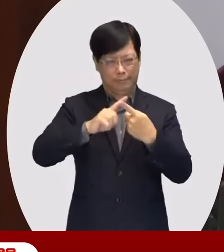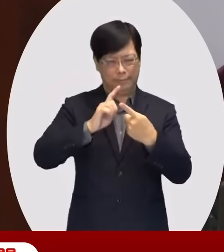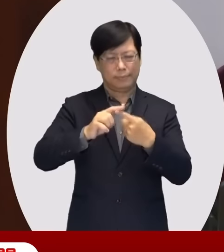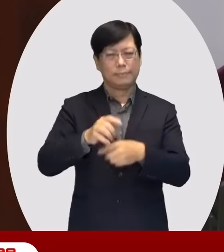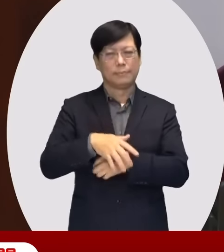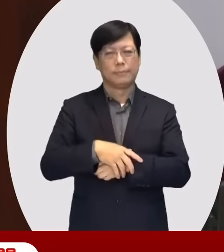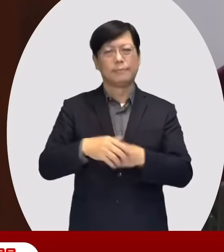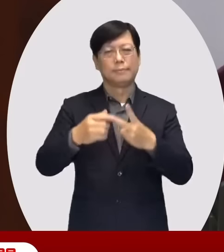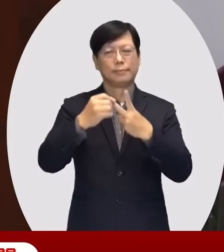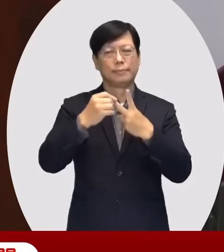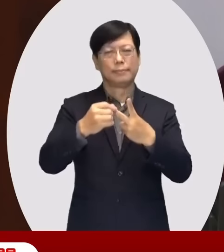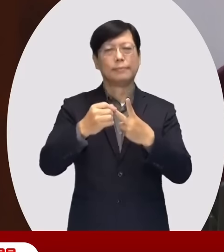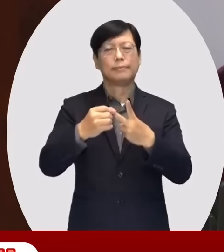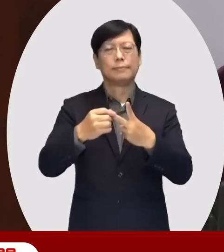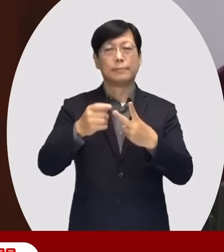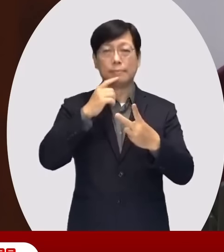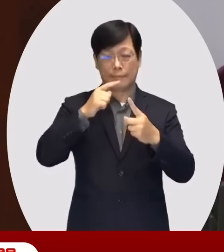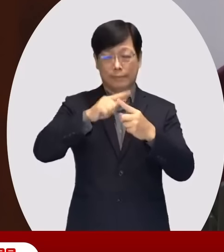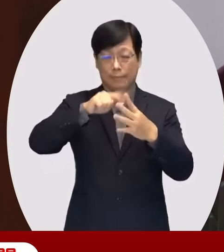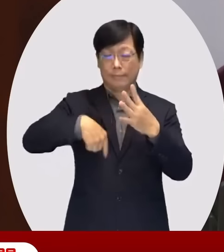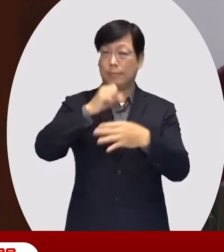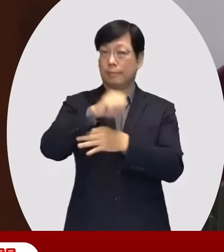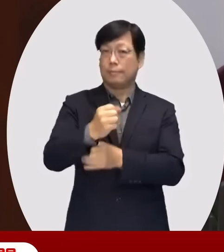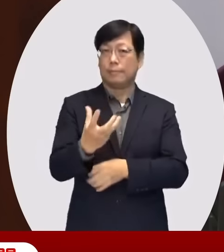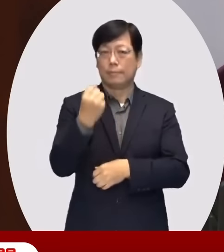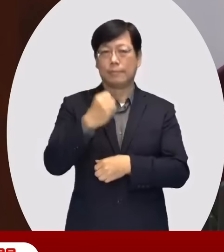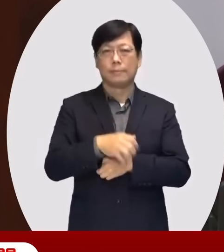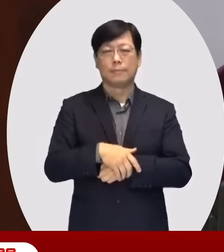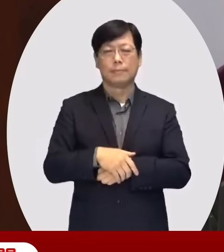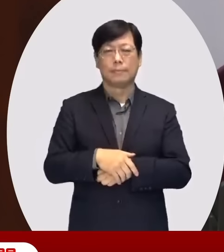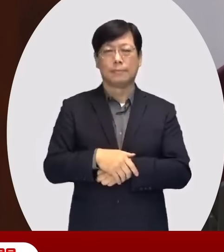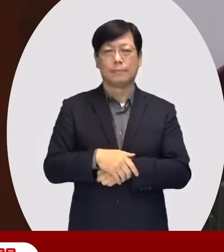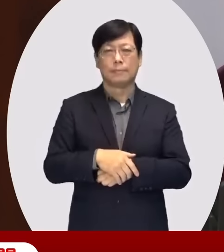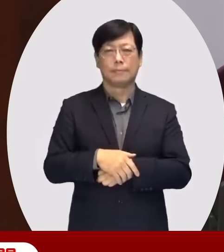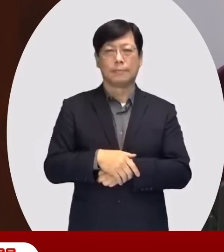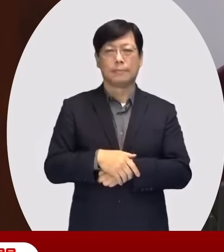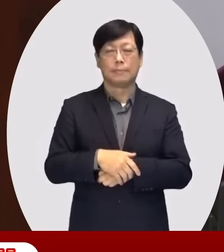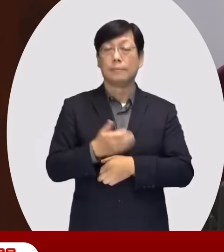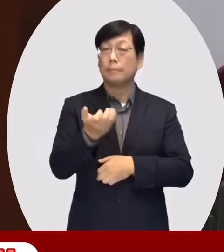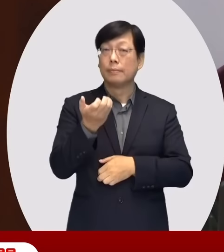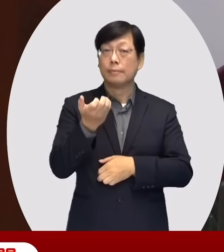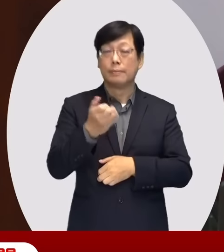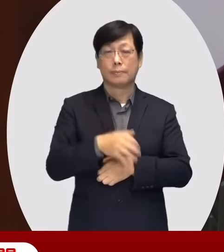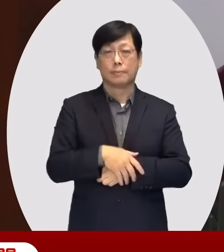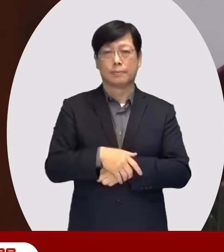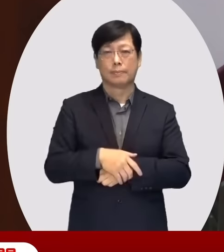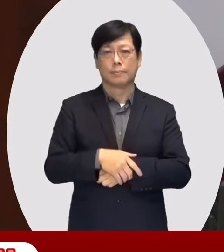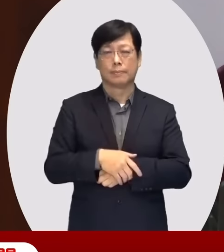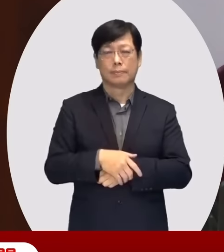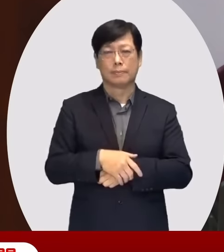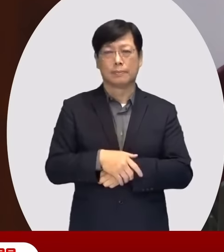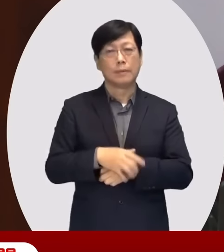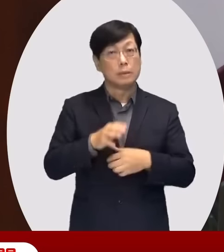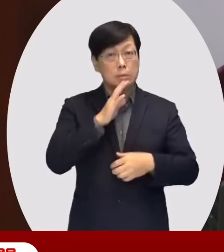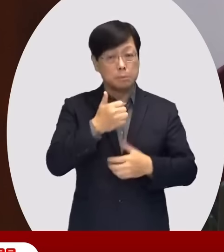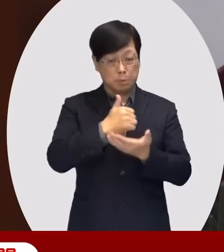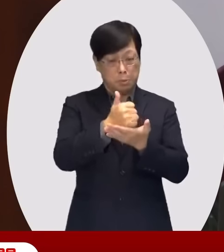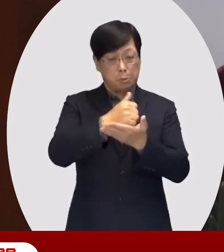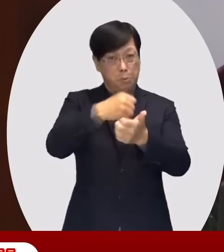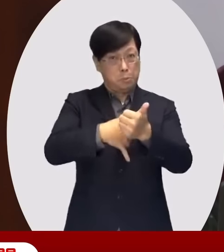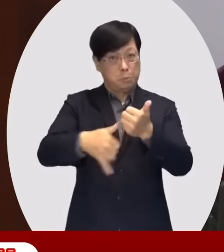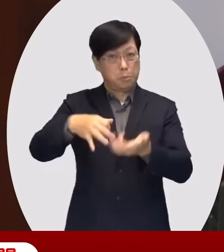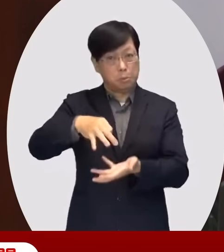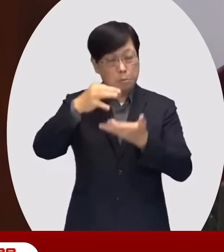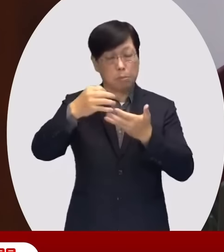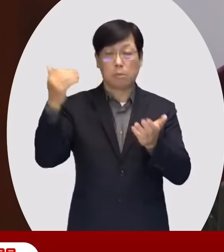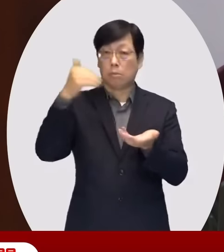第一个。第二个哈，关于人事同意权的部分，刚才是不是翁委员